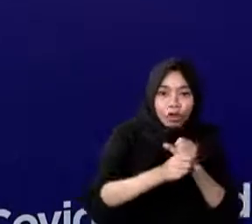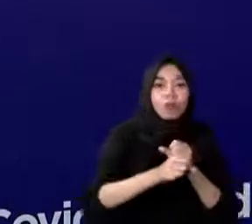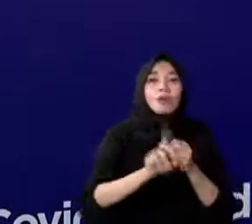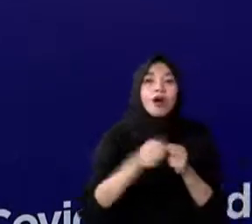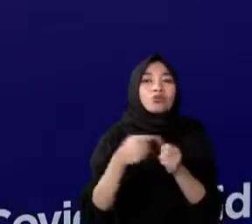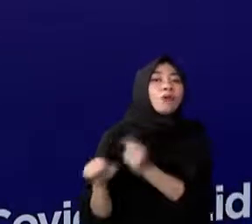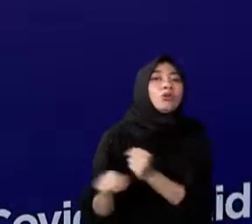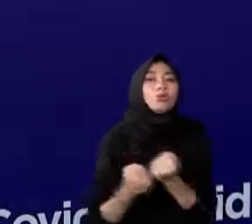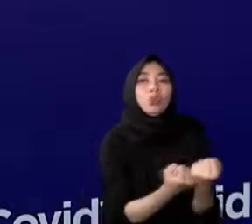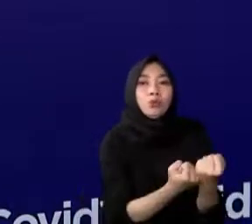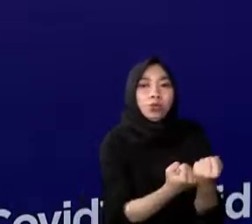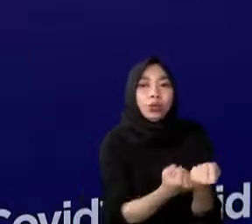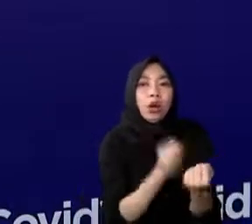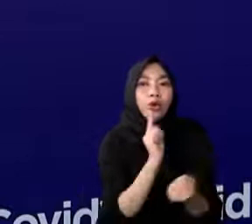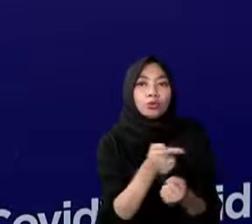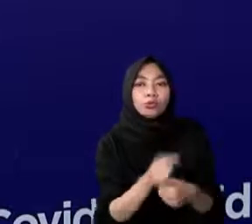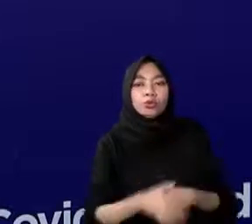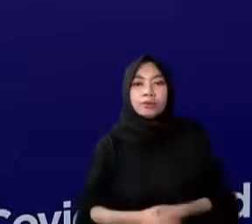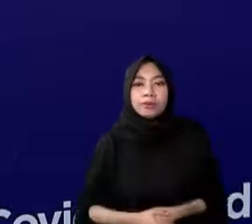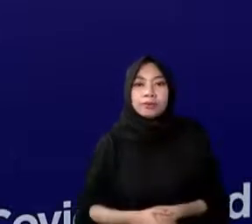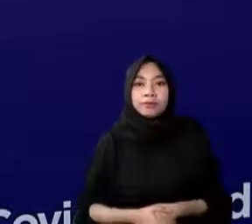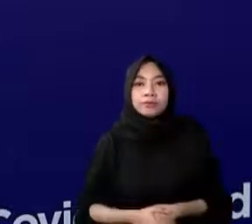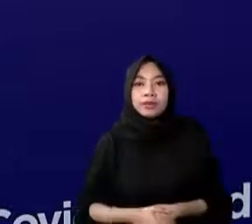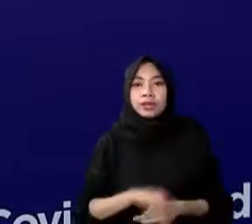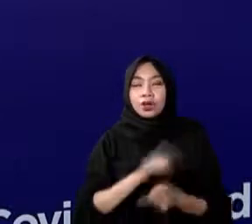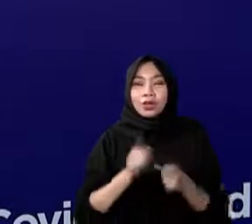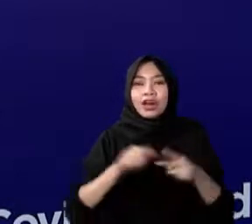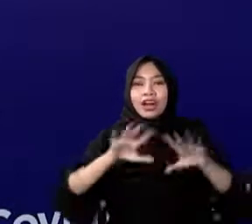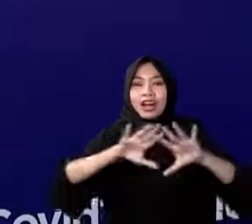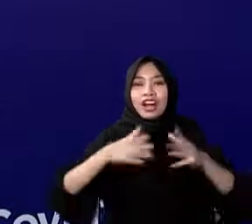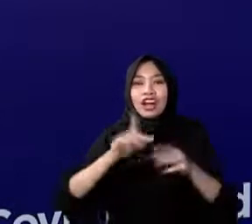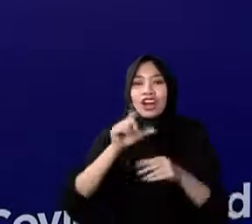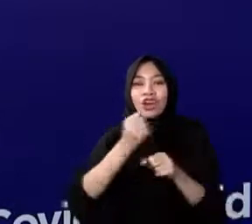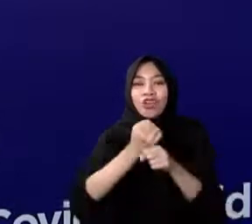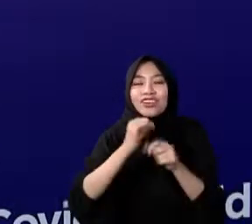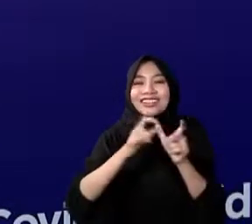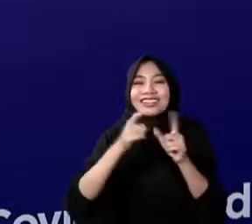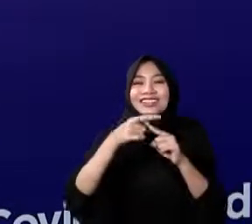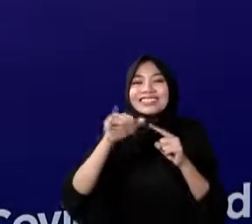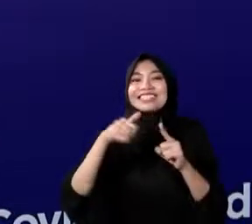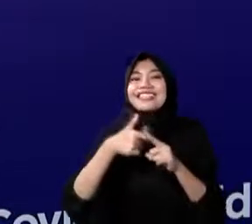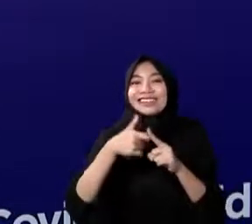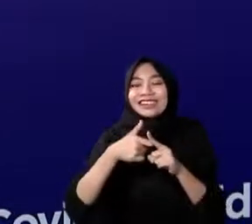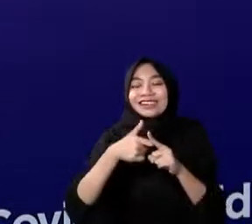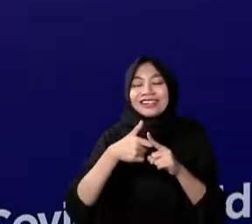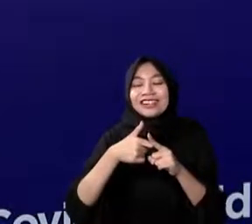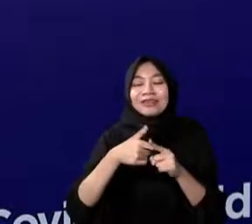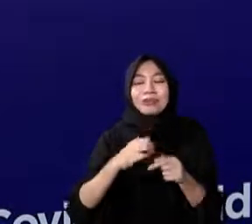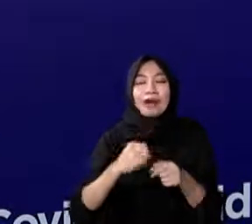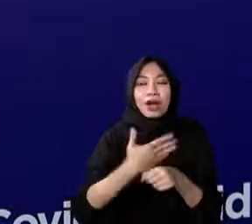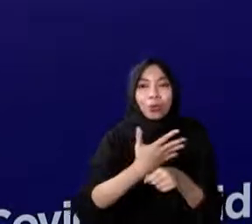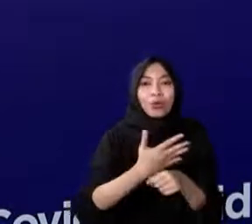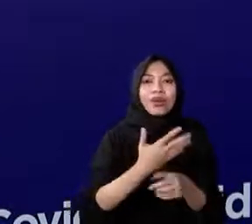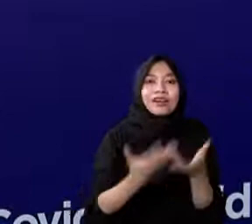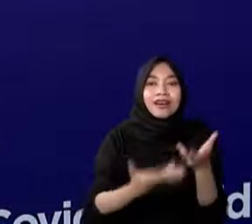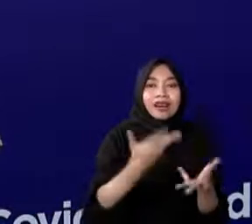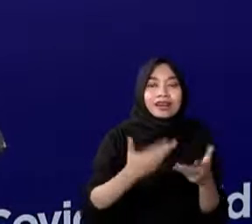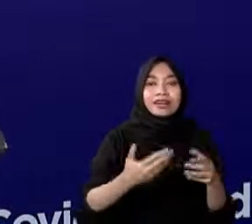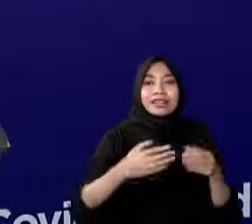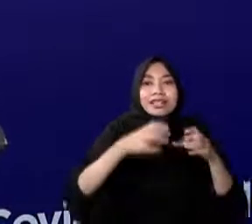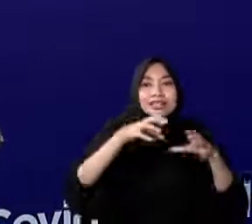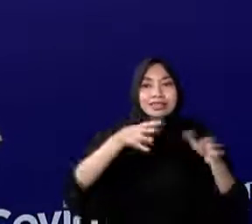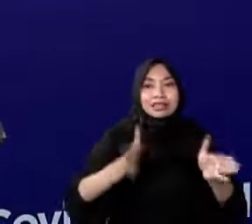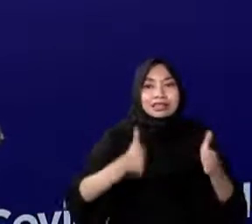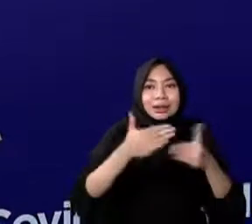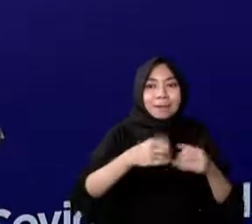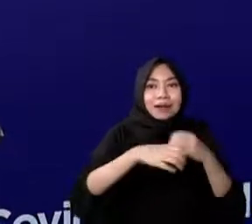waktunya. Kemudian yang ketiga terkait dengan pemenuhan logistik juga sangat berpengaruh karena beberapa sistem di laboratorium itu ya ada yang bentuknya closed